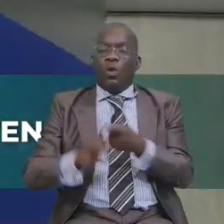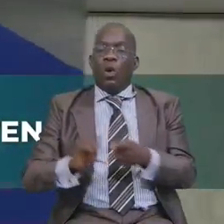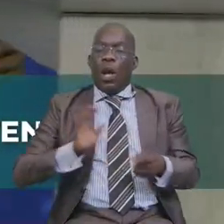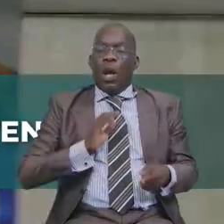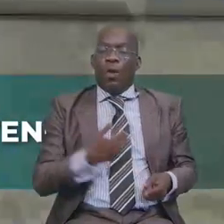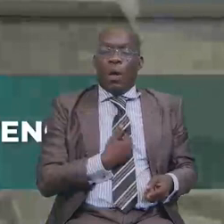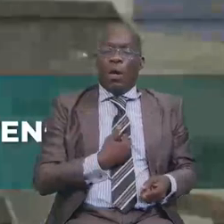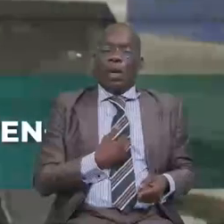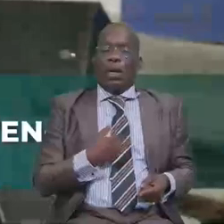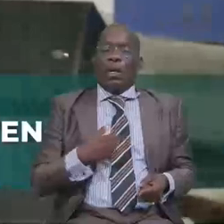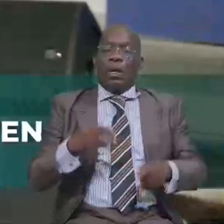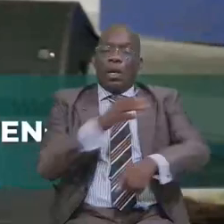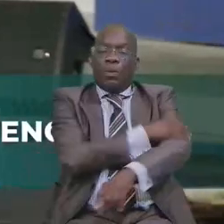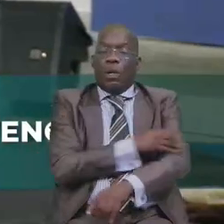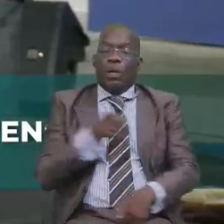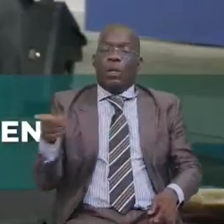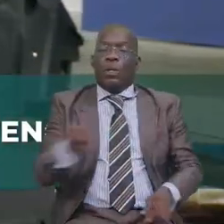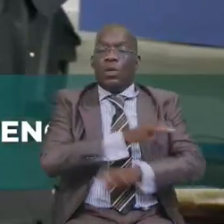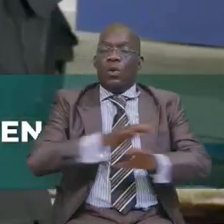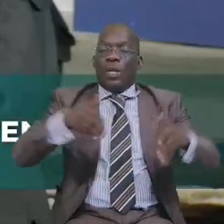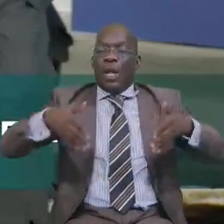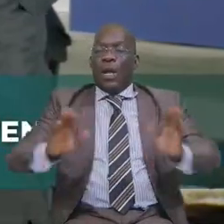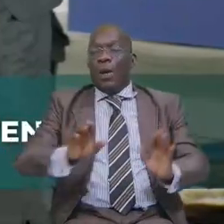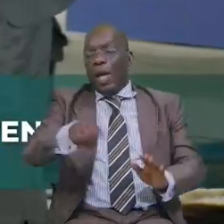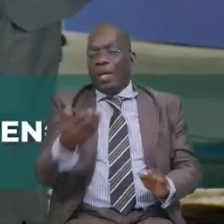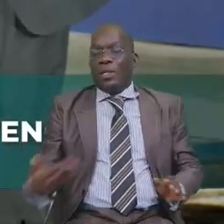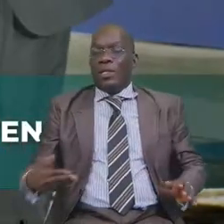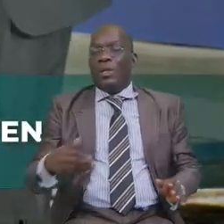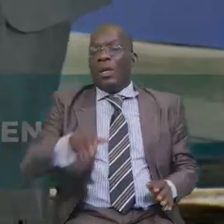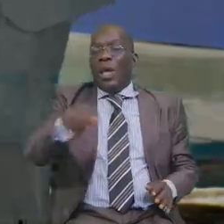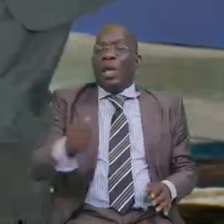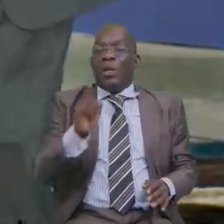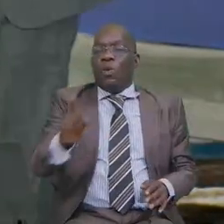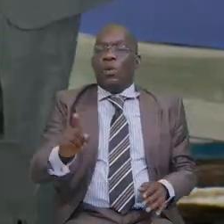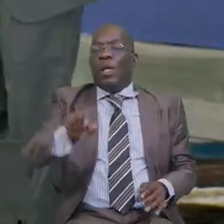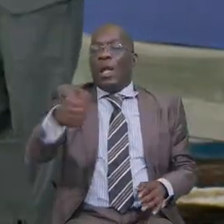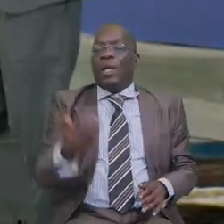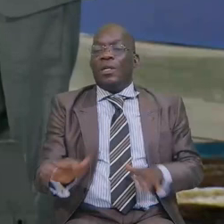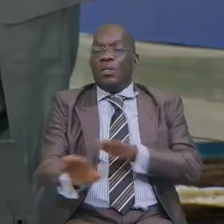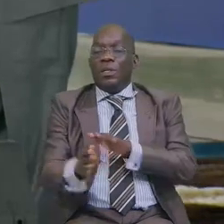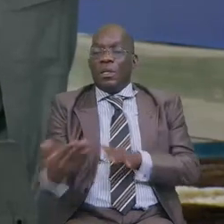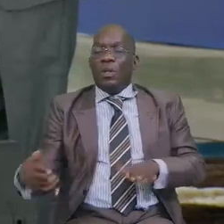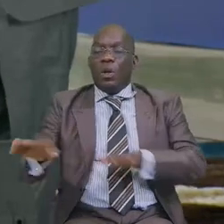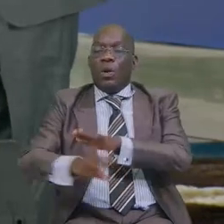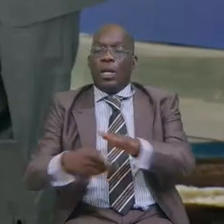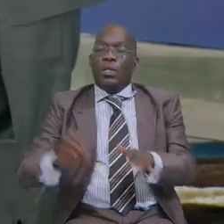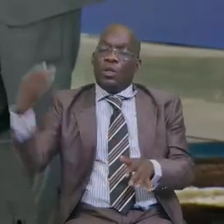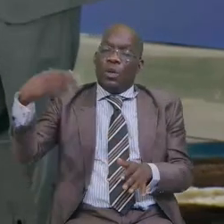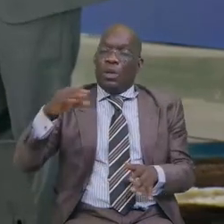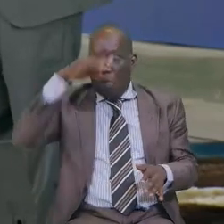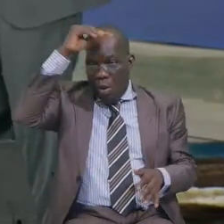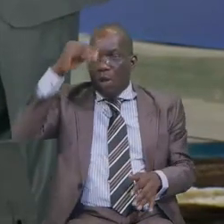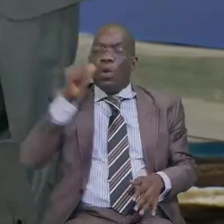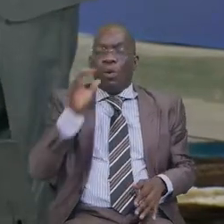Ils ne permettent à aucune chose et à personne. Ils ne permettent à rien sous le soleil, hommes, femmes sous le